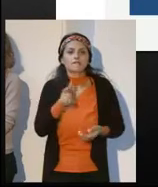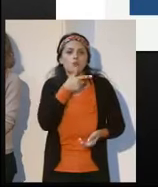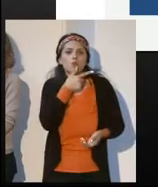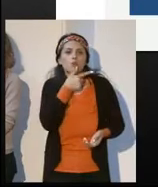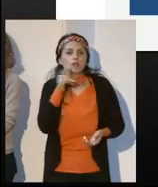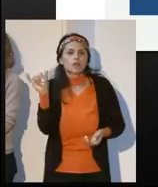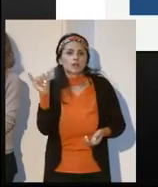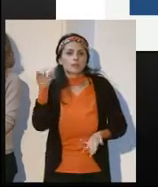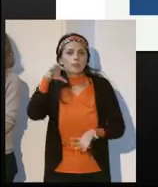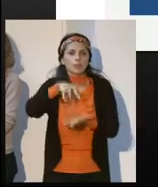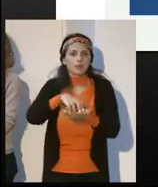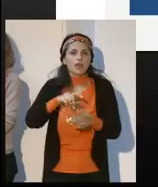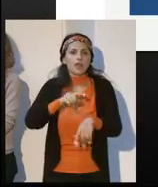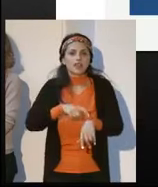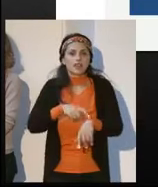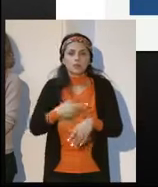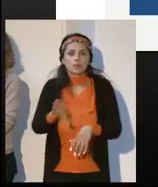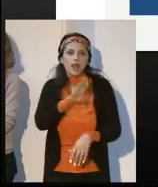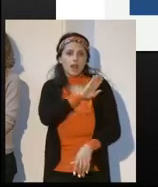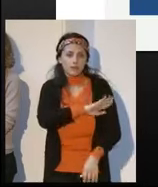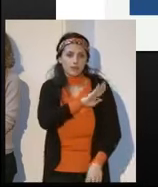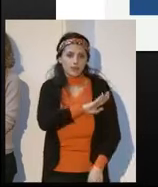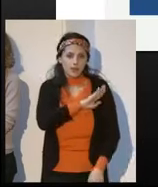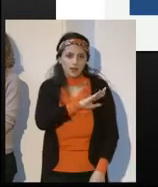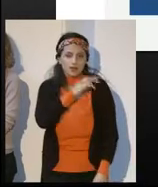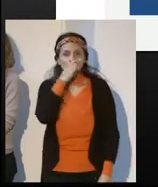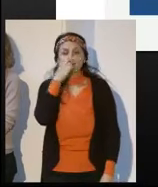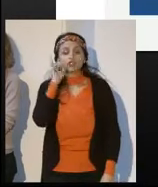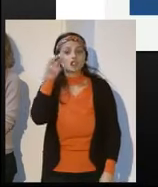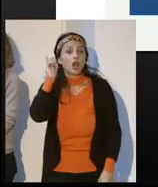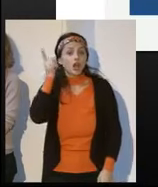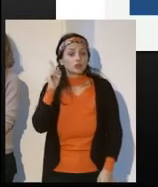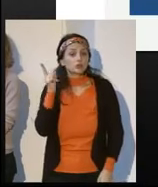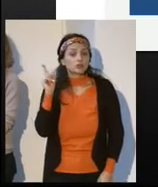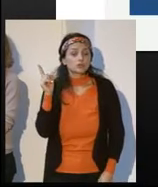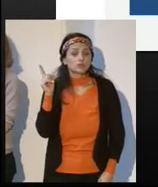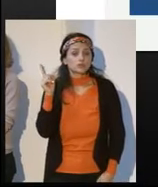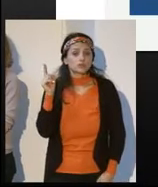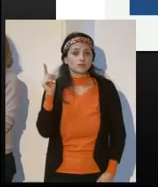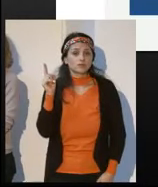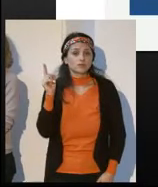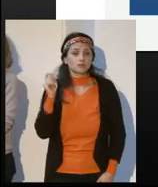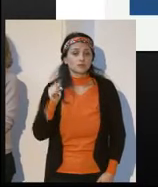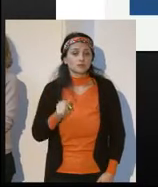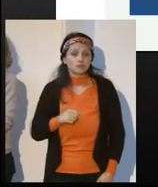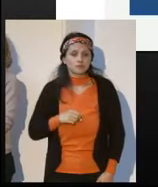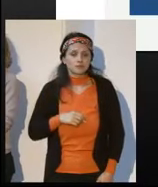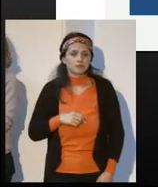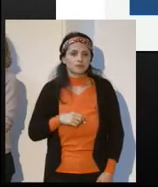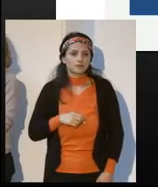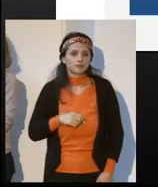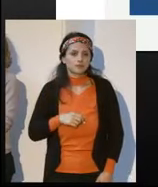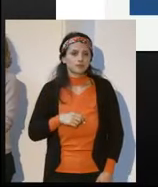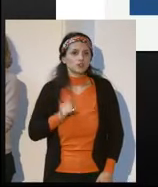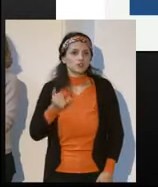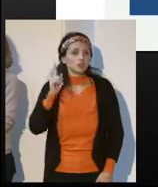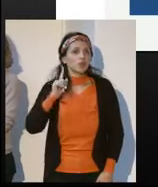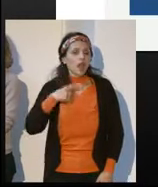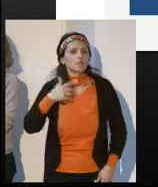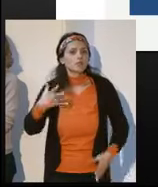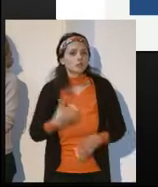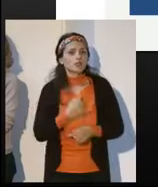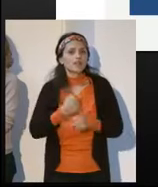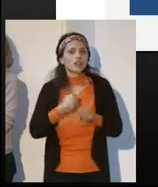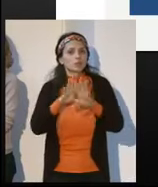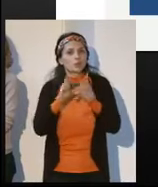care Timpul nu mai are răbdare să atunci am reusit impreuna sa